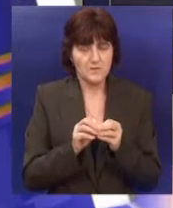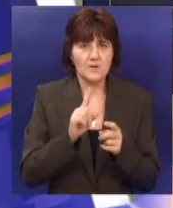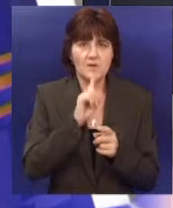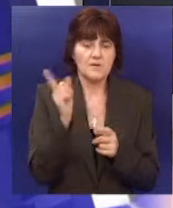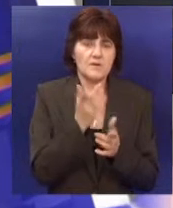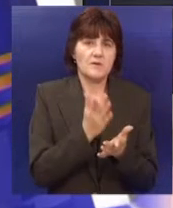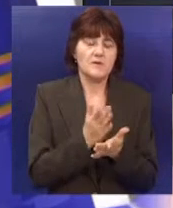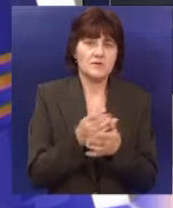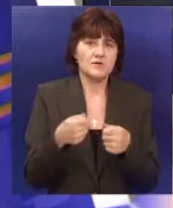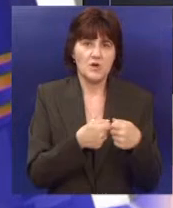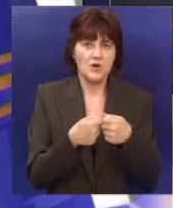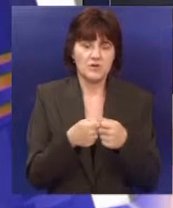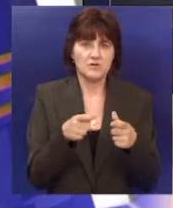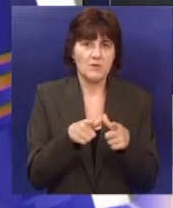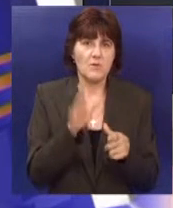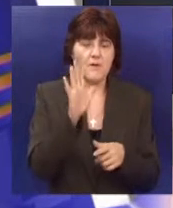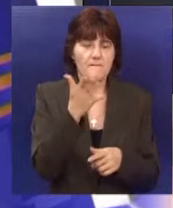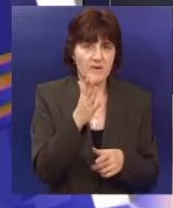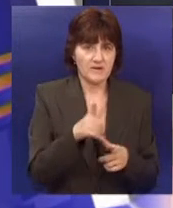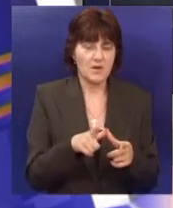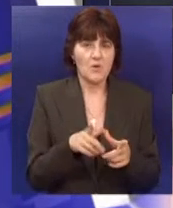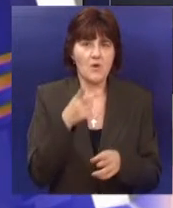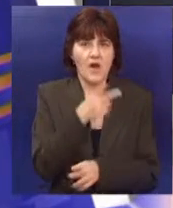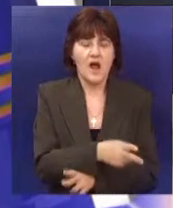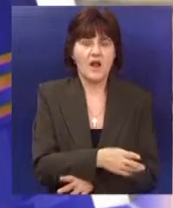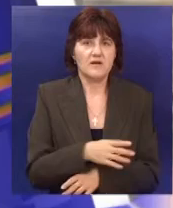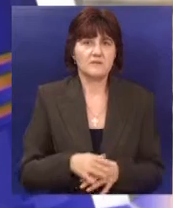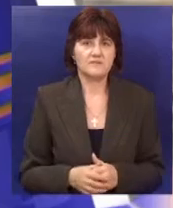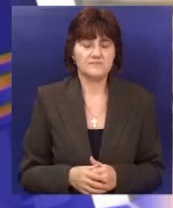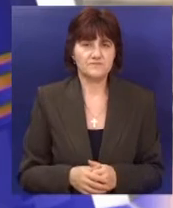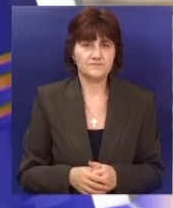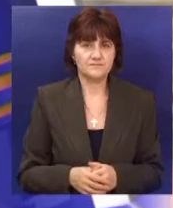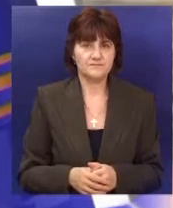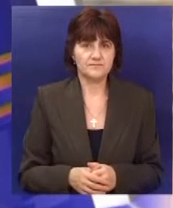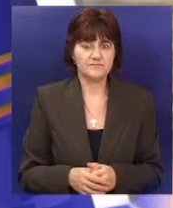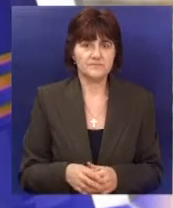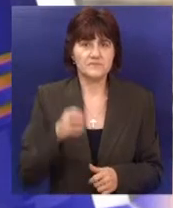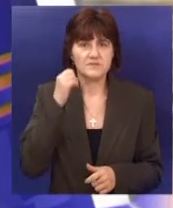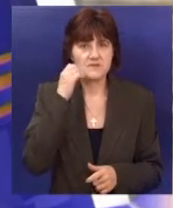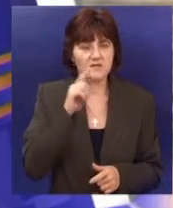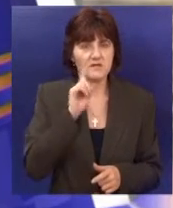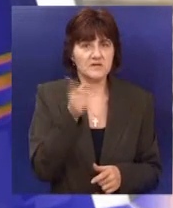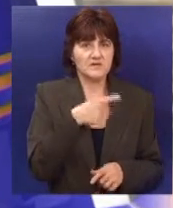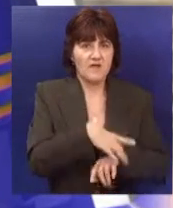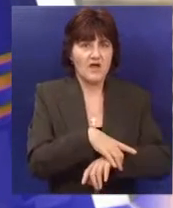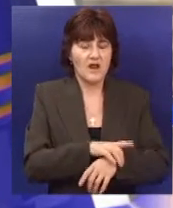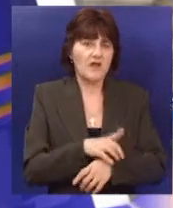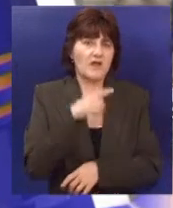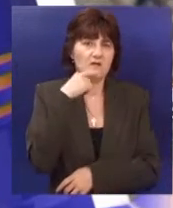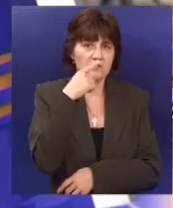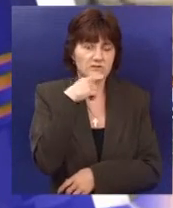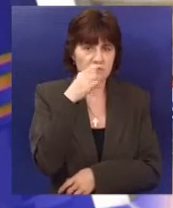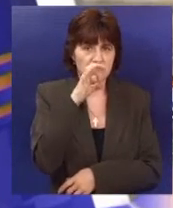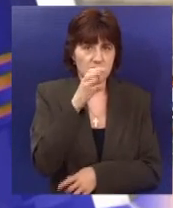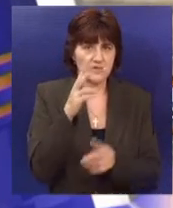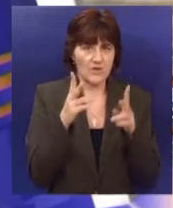centralna manifestacija biće organizovana u petak u atriumu hotela Galerija. Kada se govori o raku, većina lekara će vam